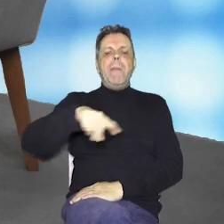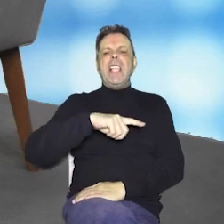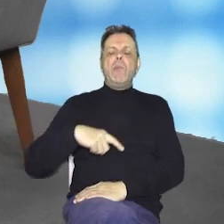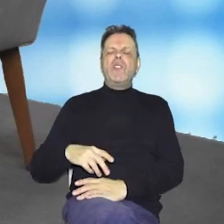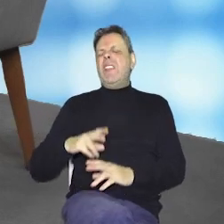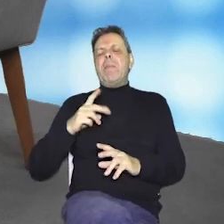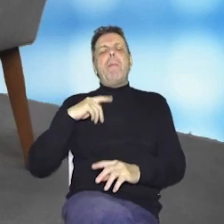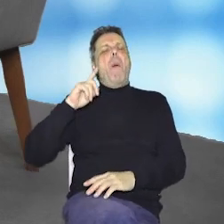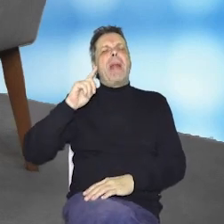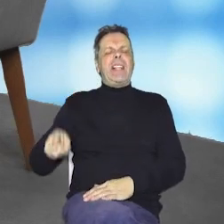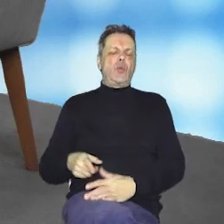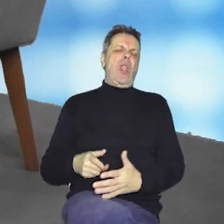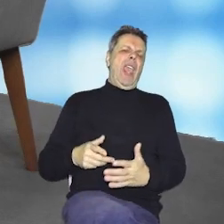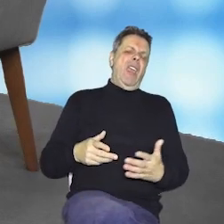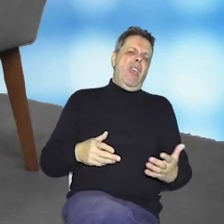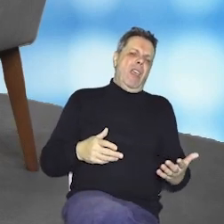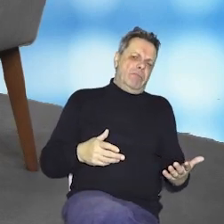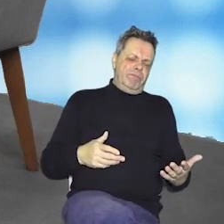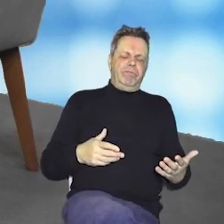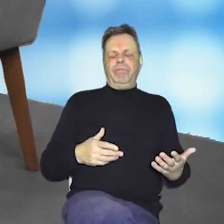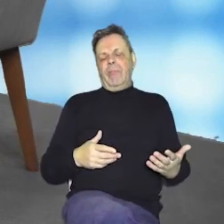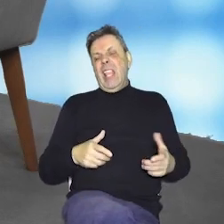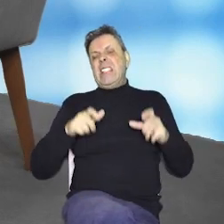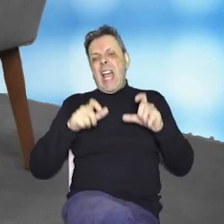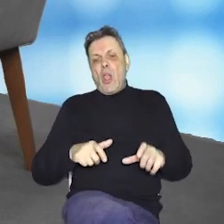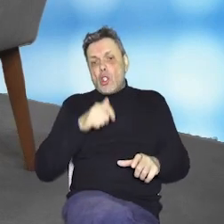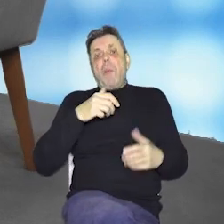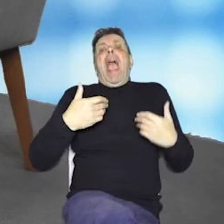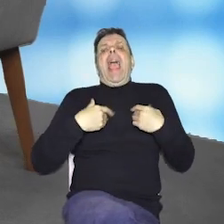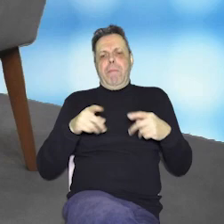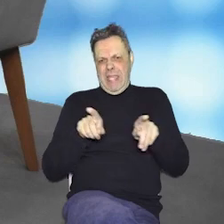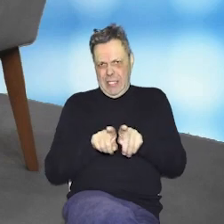žrtve predrasuda, i sami stariji i osobe i mi koji se bavimo time.